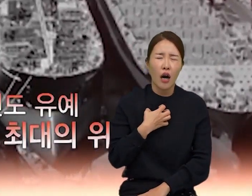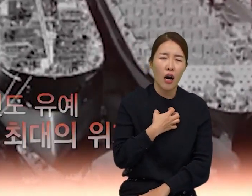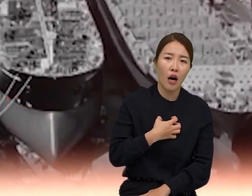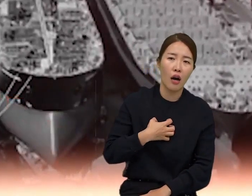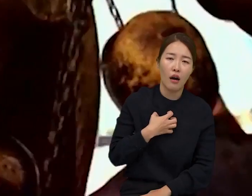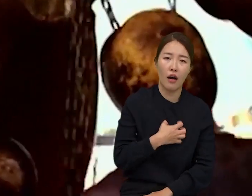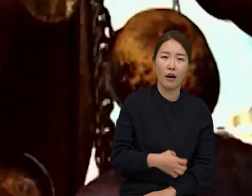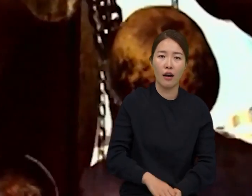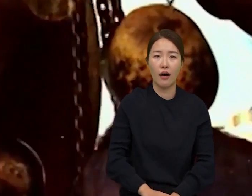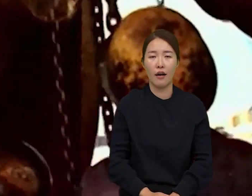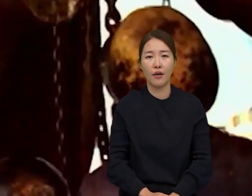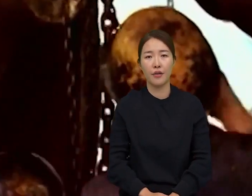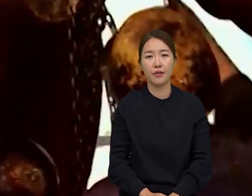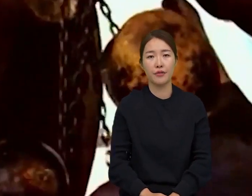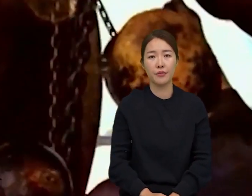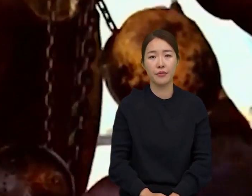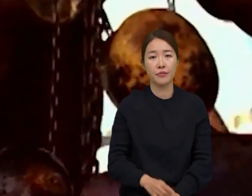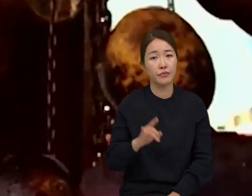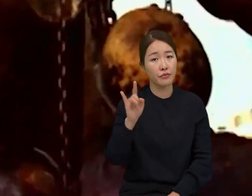처했다.